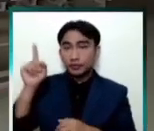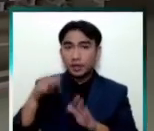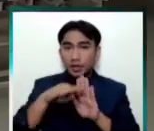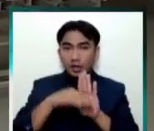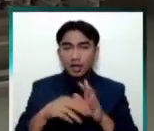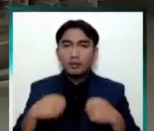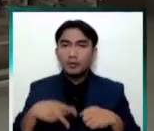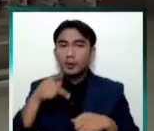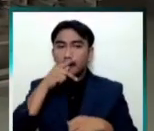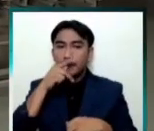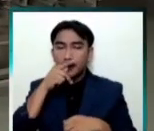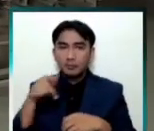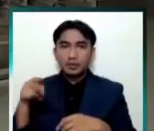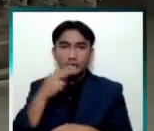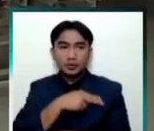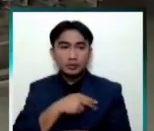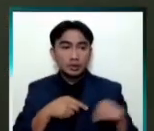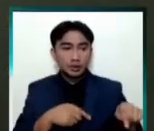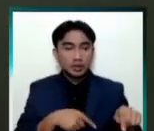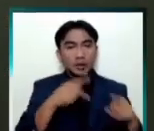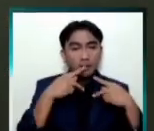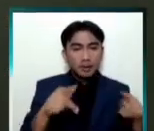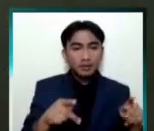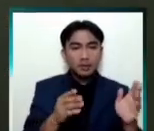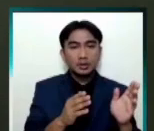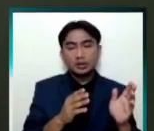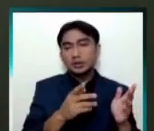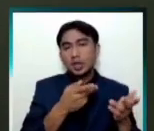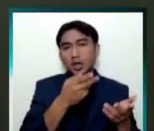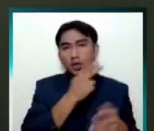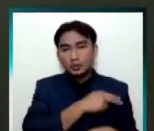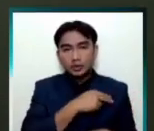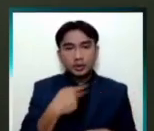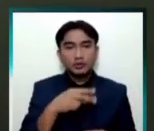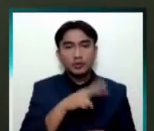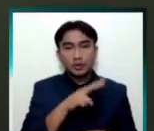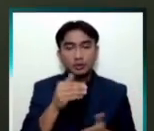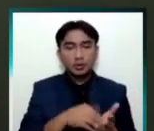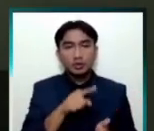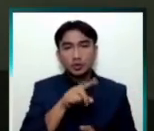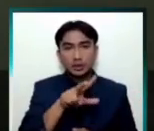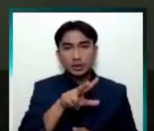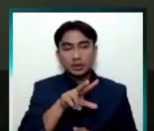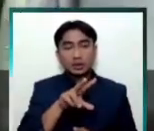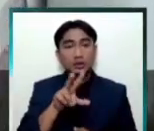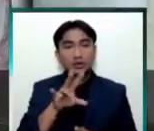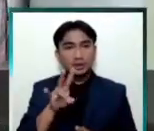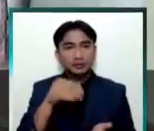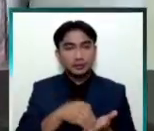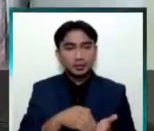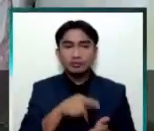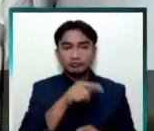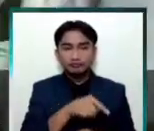habang nasa 22,000 hanggang 37,000 pesos kada buwan ang sahod sa public hospitals. Pero habang hindi pa naitataas